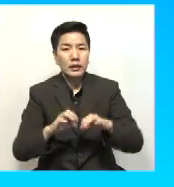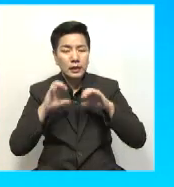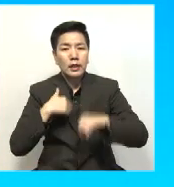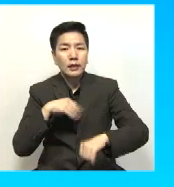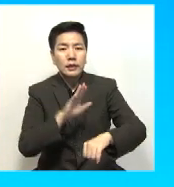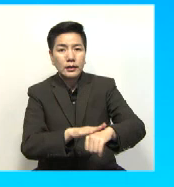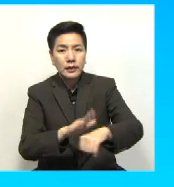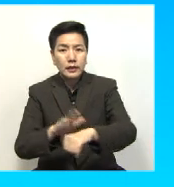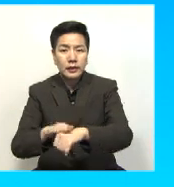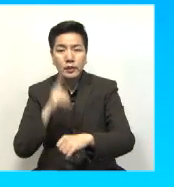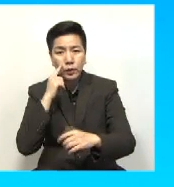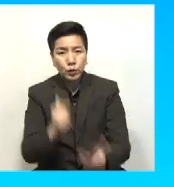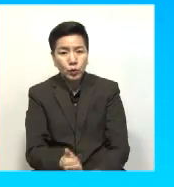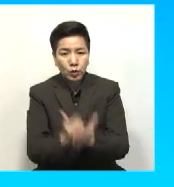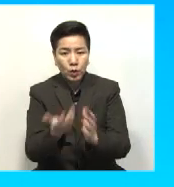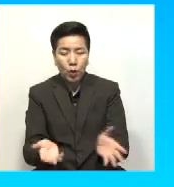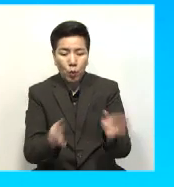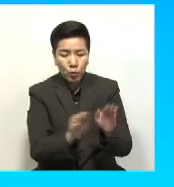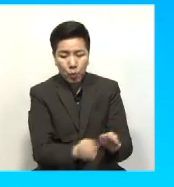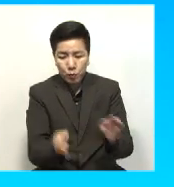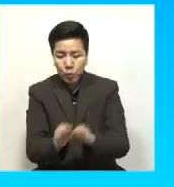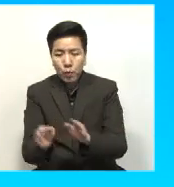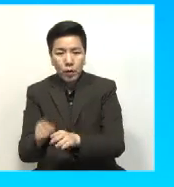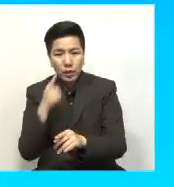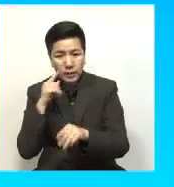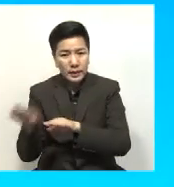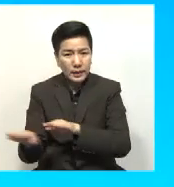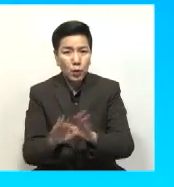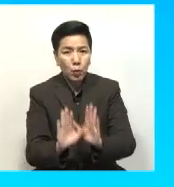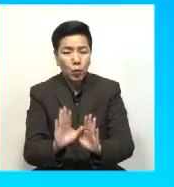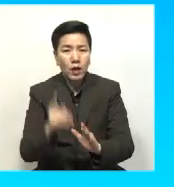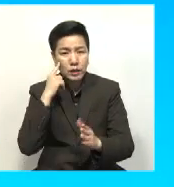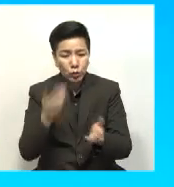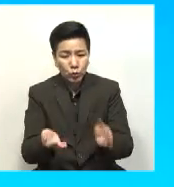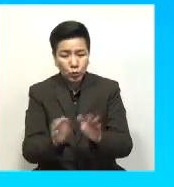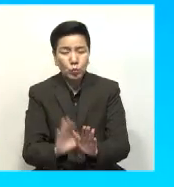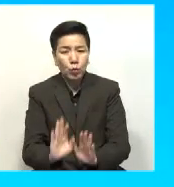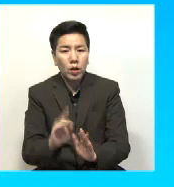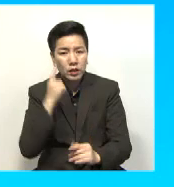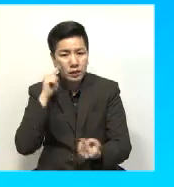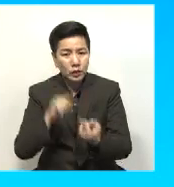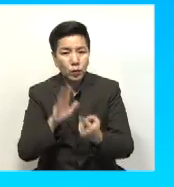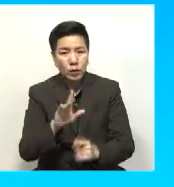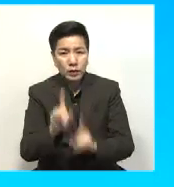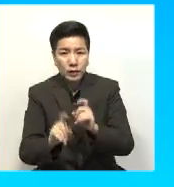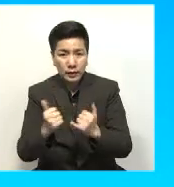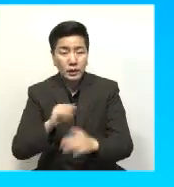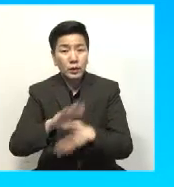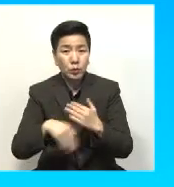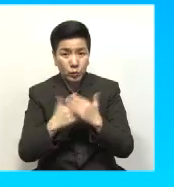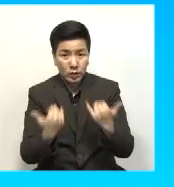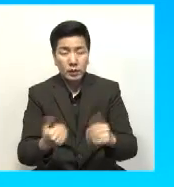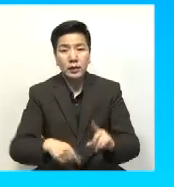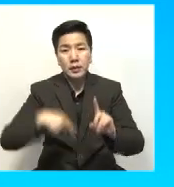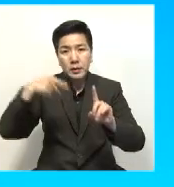การแจ้งอาสาสมัครที่ช่วยกันฝังศพผู้เสียชีวิตให้เตรียมพื้นที่ไว้สำหรับฝังศพผู้เสียชีวิตจำนวนอยู่